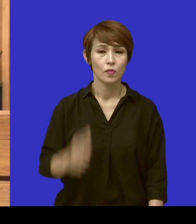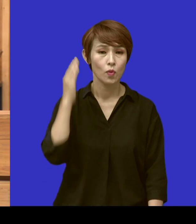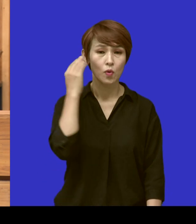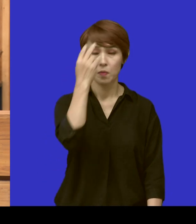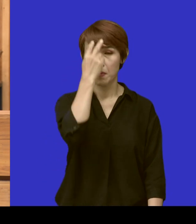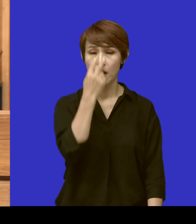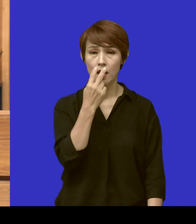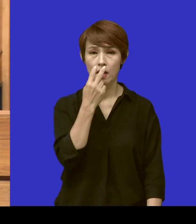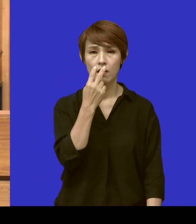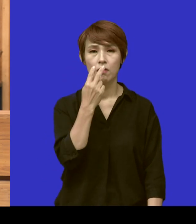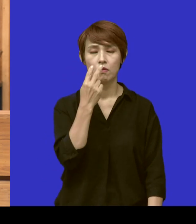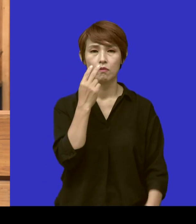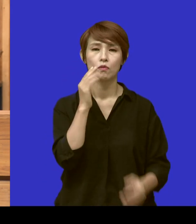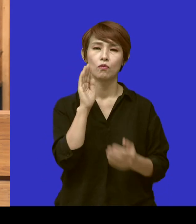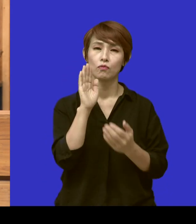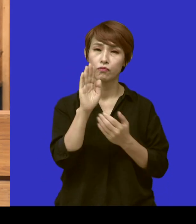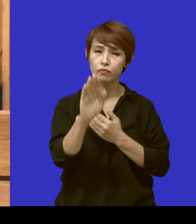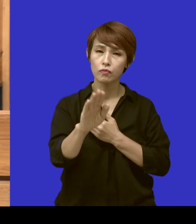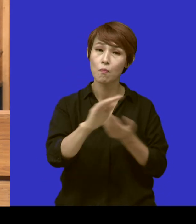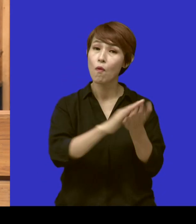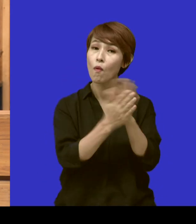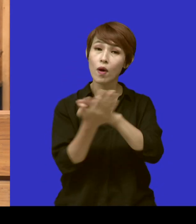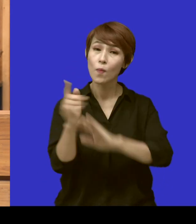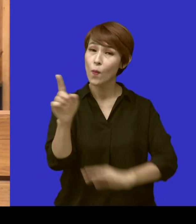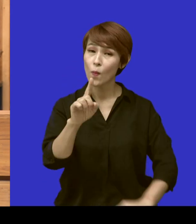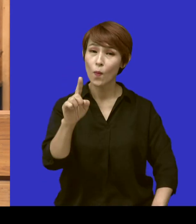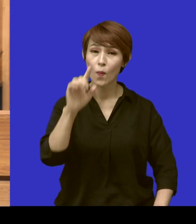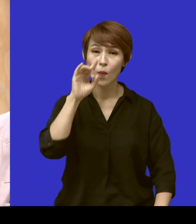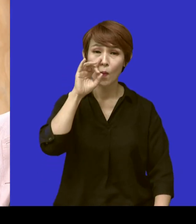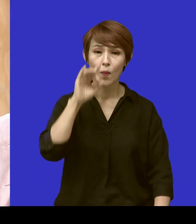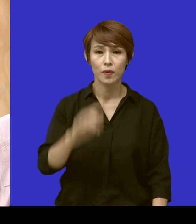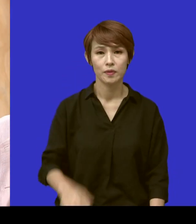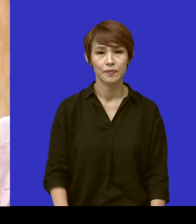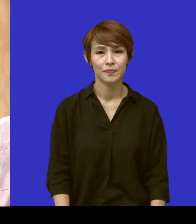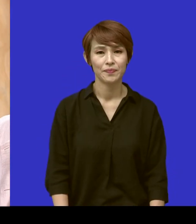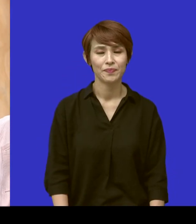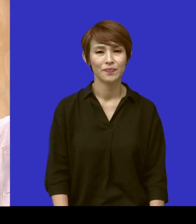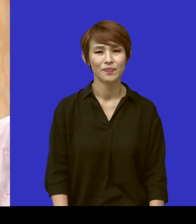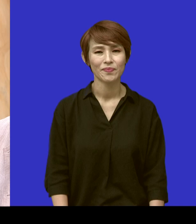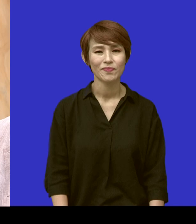농맹인이 된 이후에 가장 크게 달라진 점이 있다면 무엇일까요?